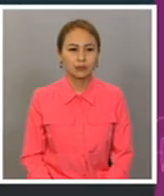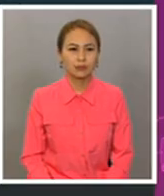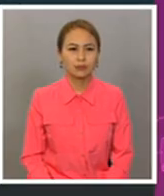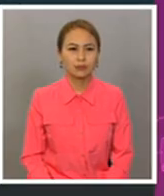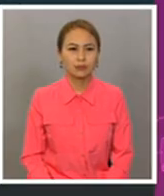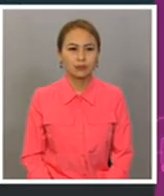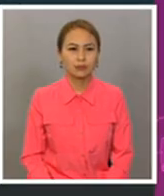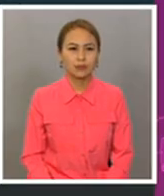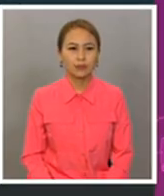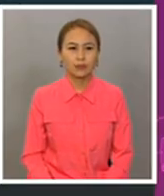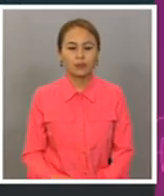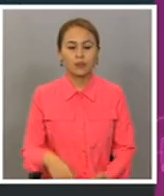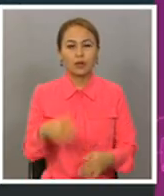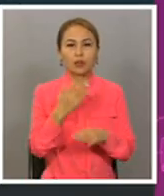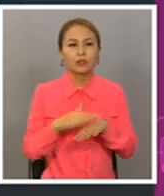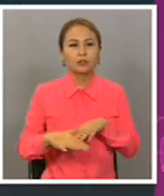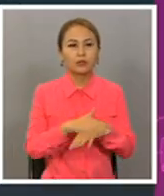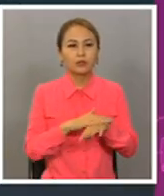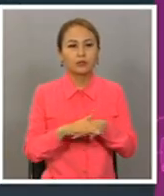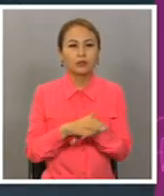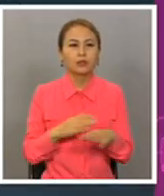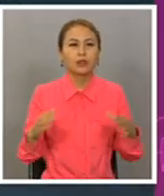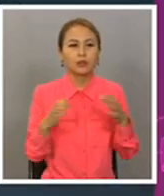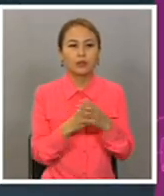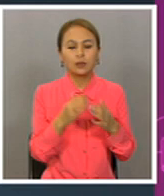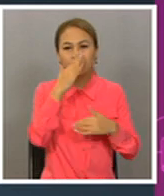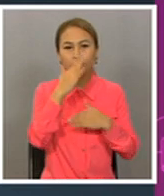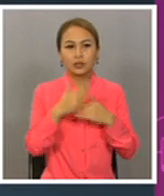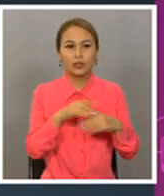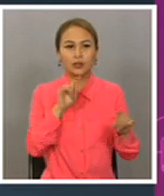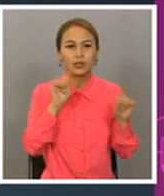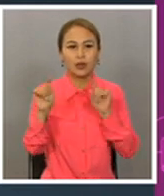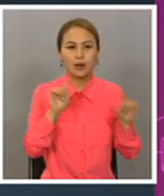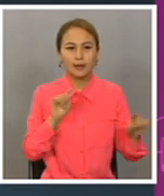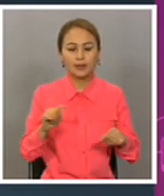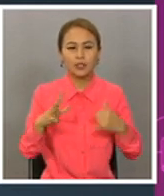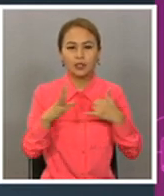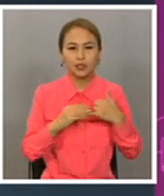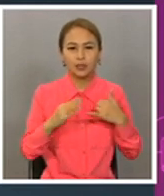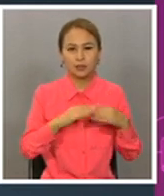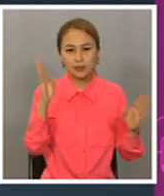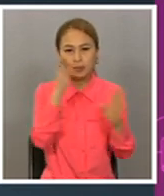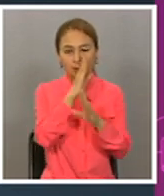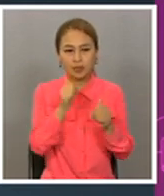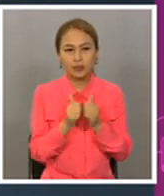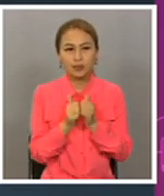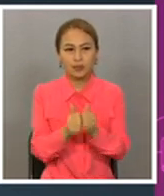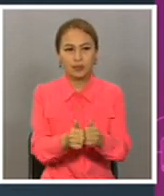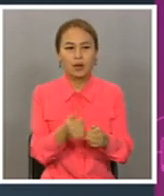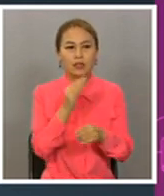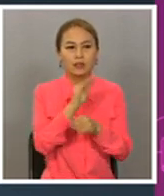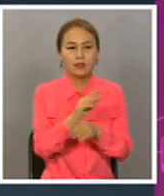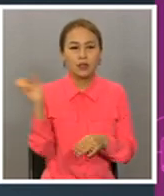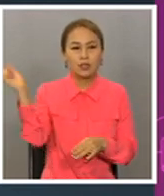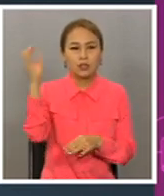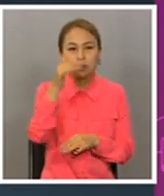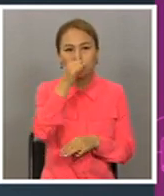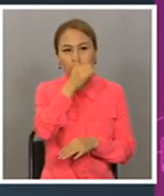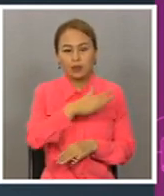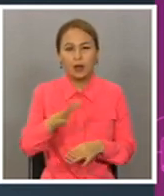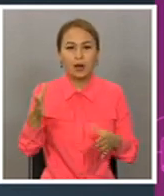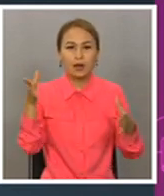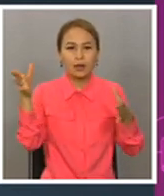Аспан денелер арасындағы жерге ең жақыны ай. Ай жердің табиғи серігі, жарық шығармайтын аспан